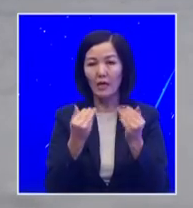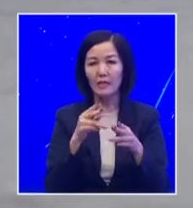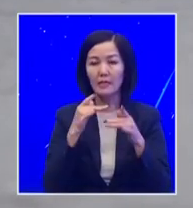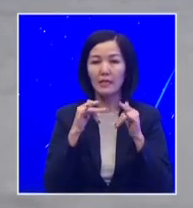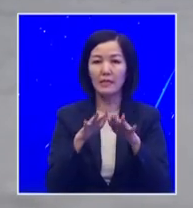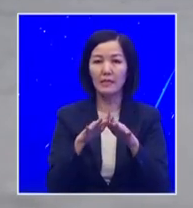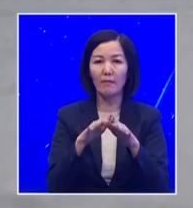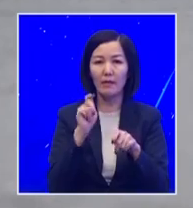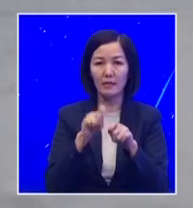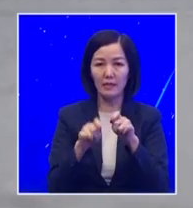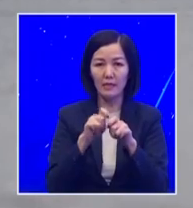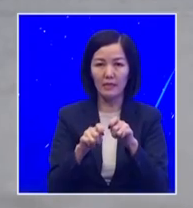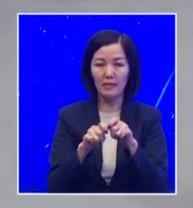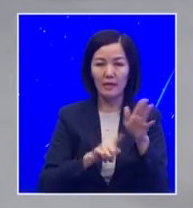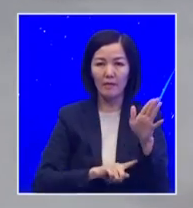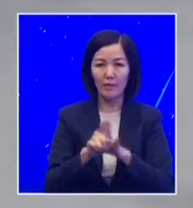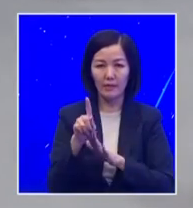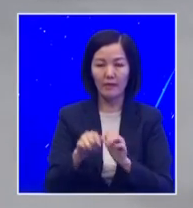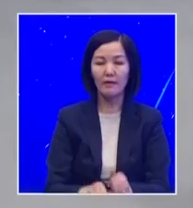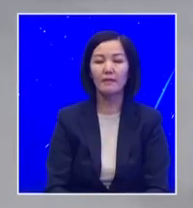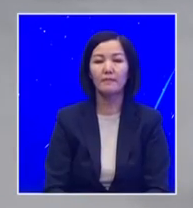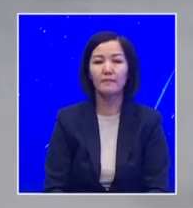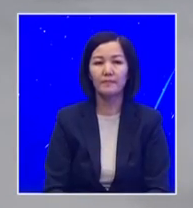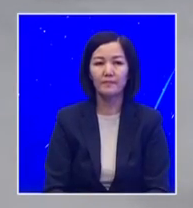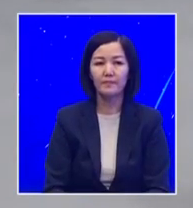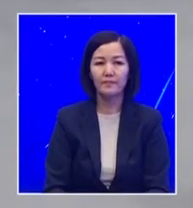іс қозғалып, тиісті іс-шаралар қабылданды.